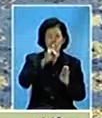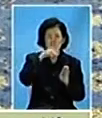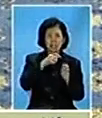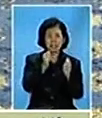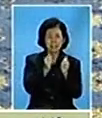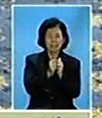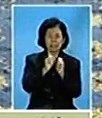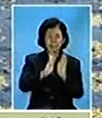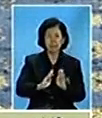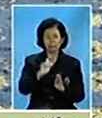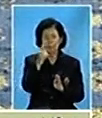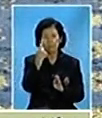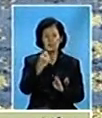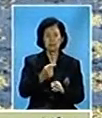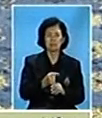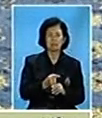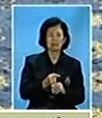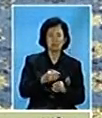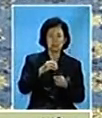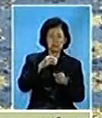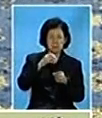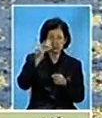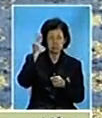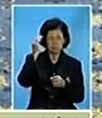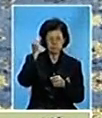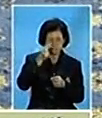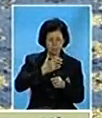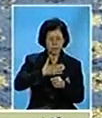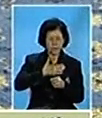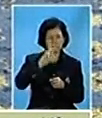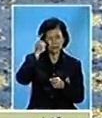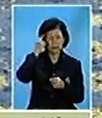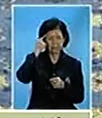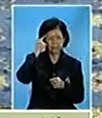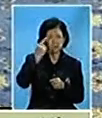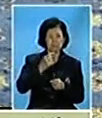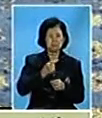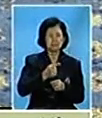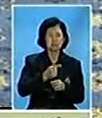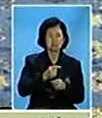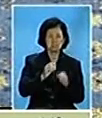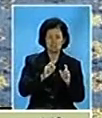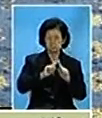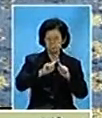ยุกต์ในความเห็นของผมนั้นเนี่ยผมคิดว่าไม่